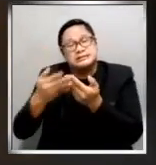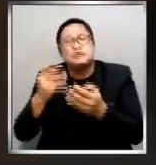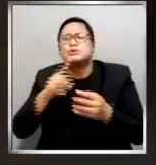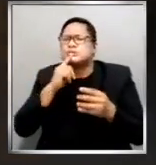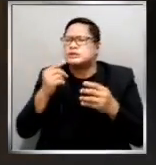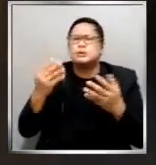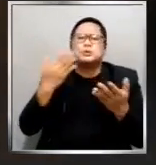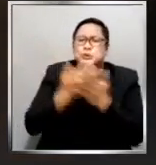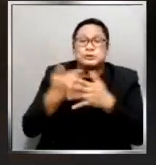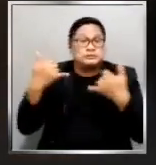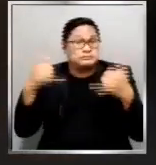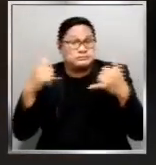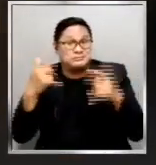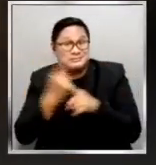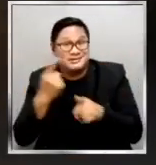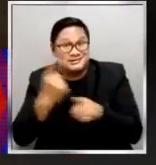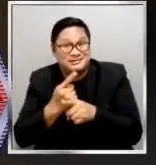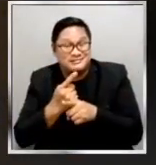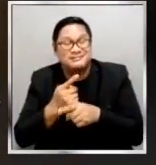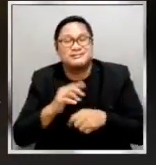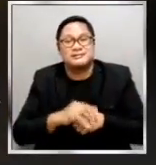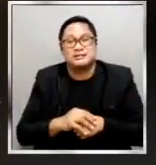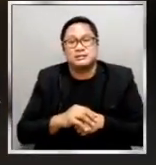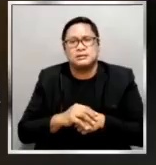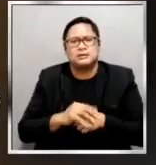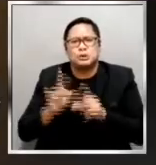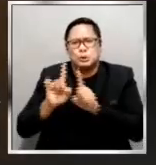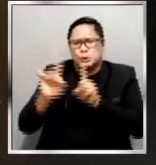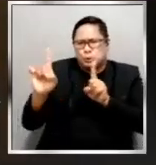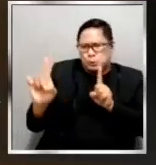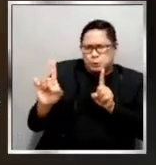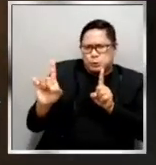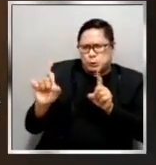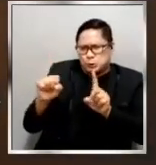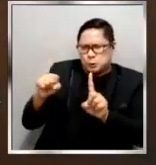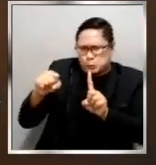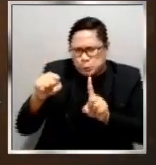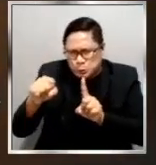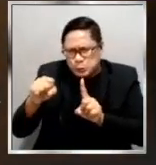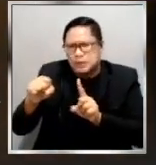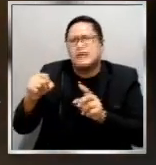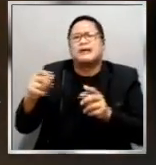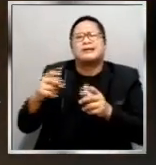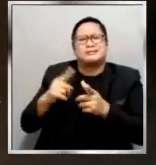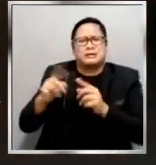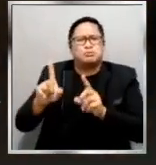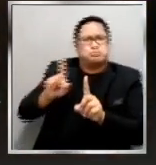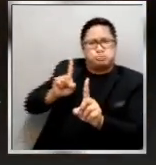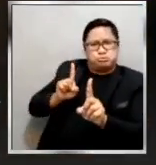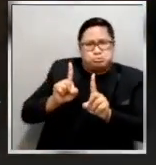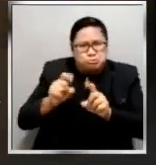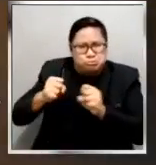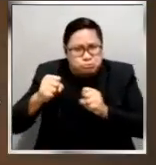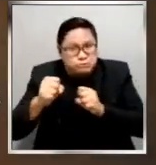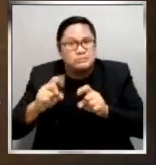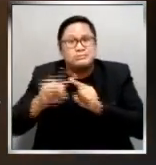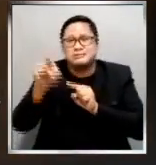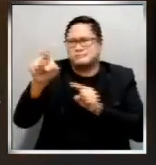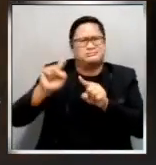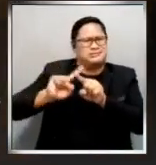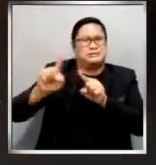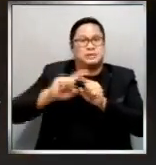di ba? Pa distansya lang, papapakpak, takbo, papapakpak, takbo, iba sa kanya. Suntok,